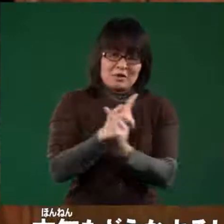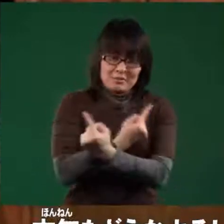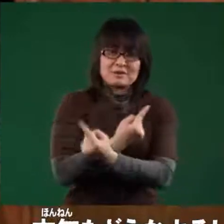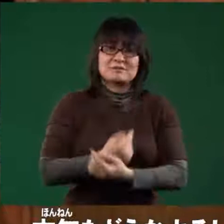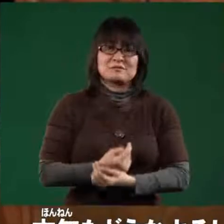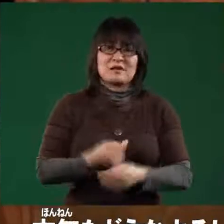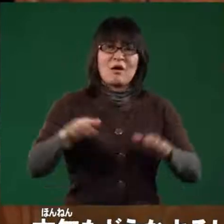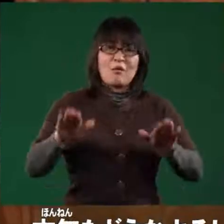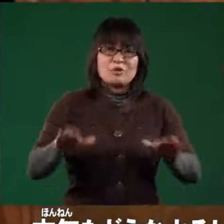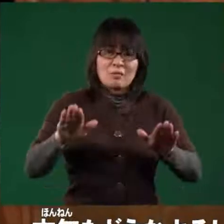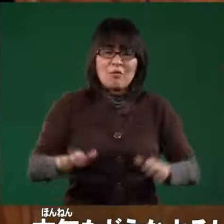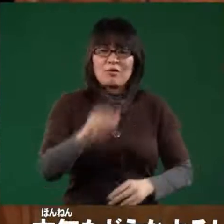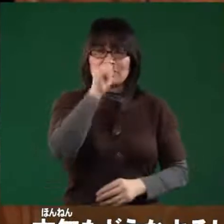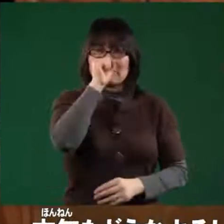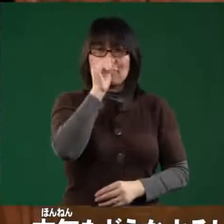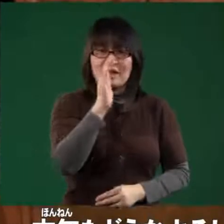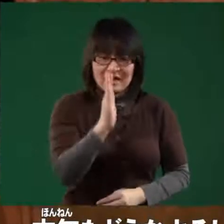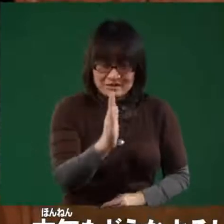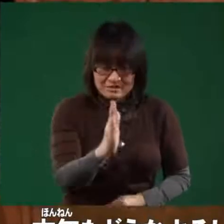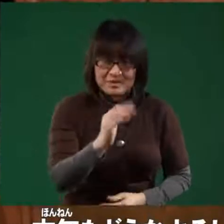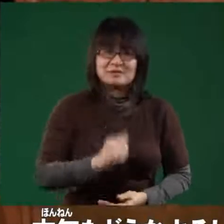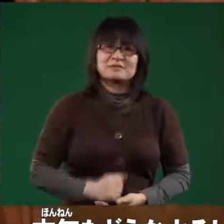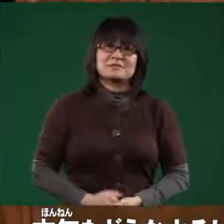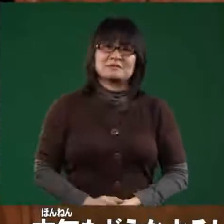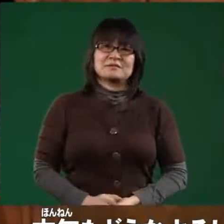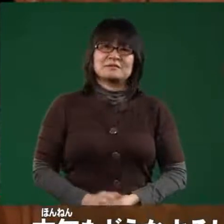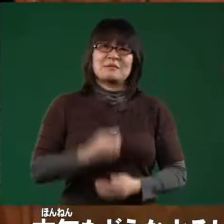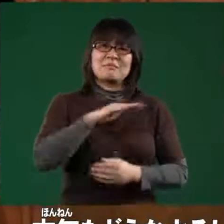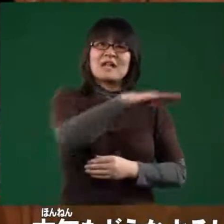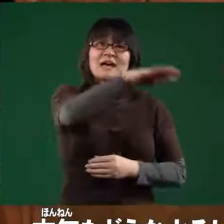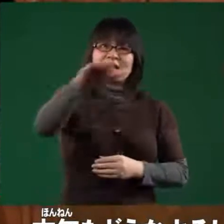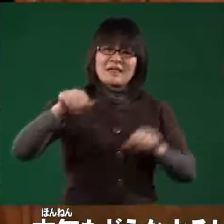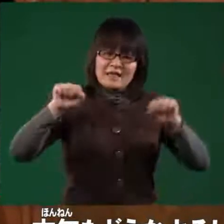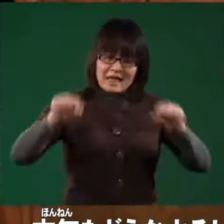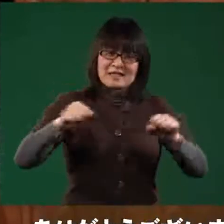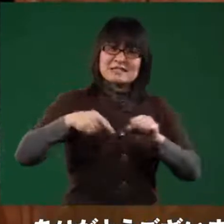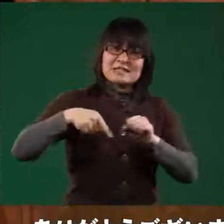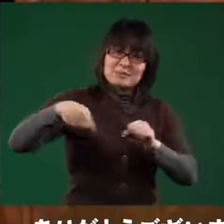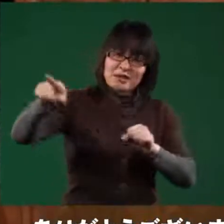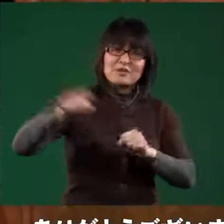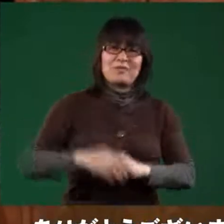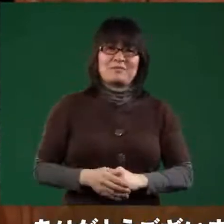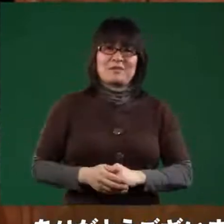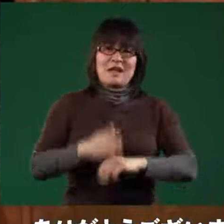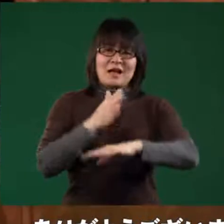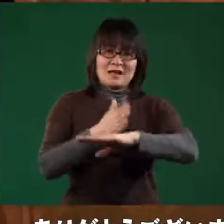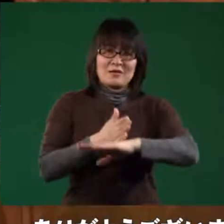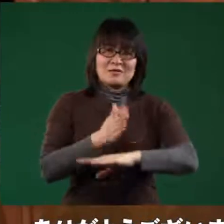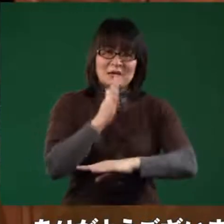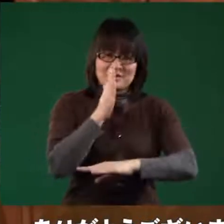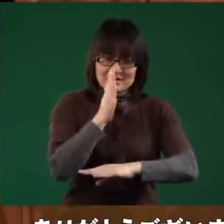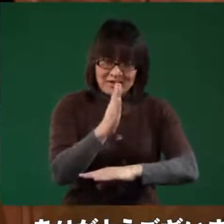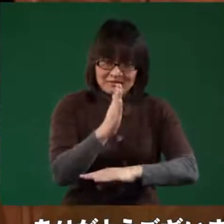本年もどうかよろしくお願い申し上げます。みんなで元気にいきましょう。ありがとうございました。